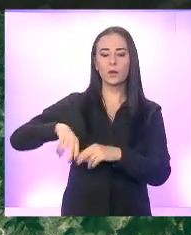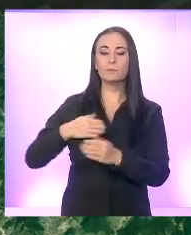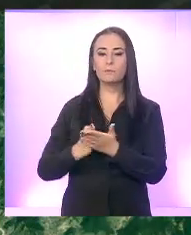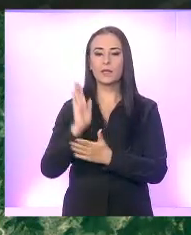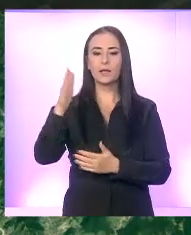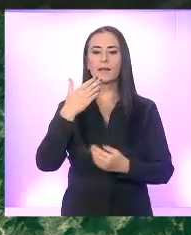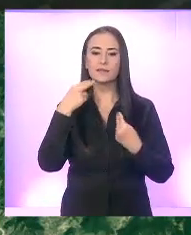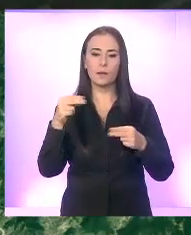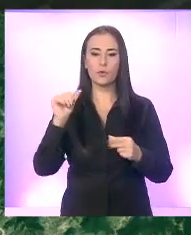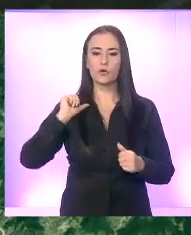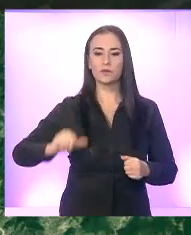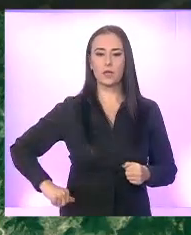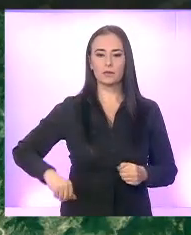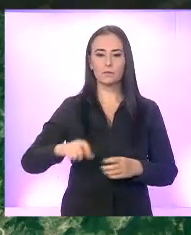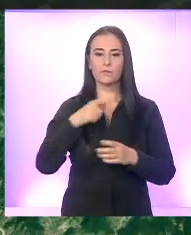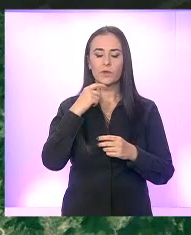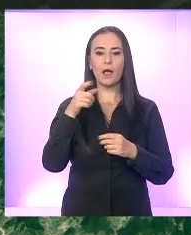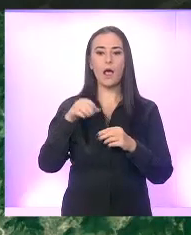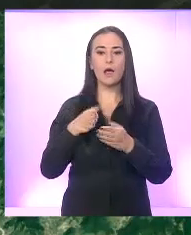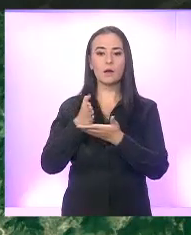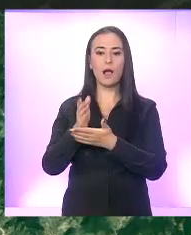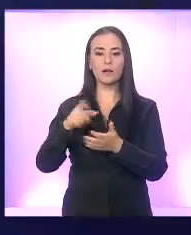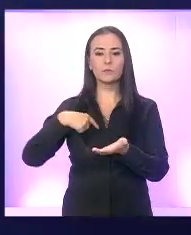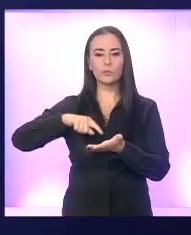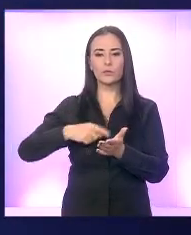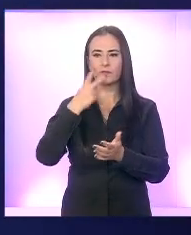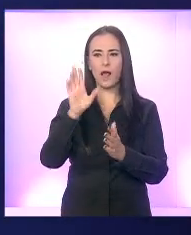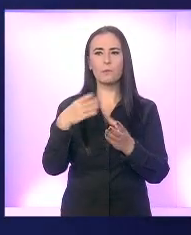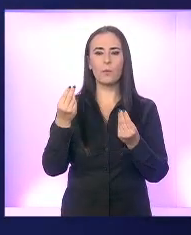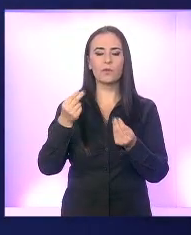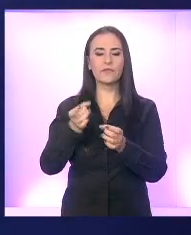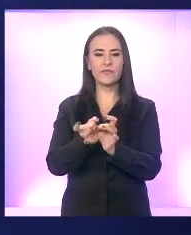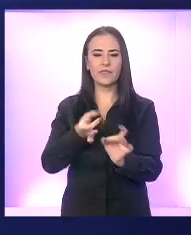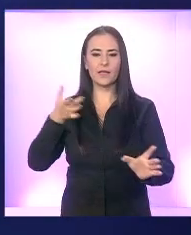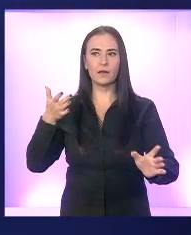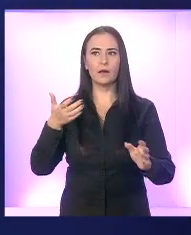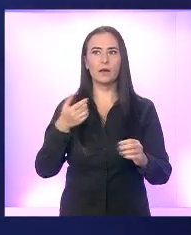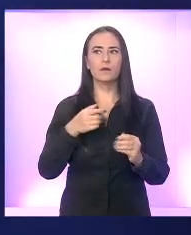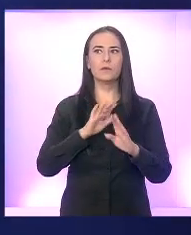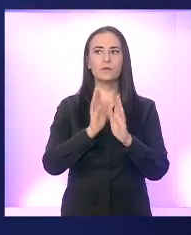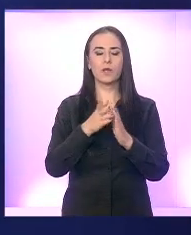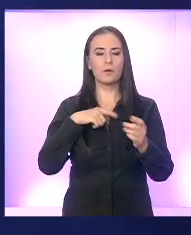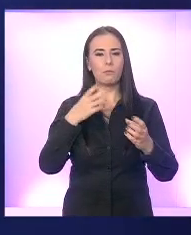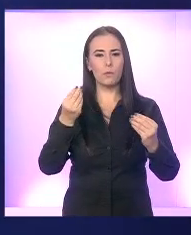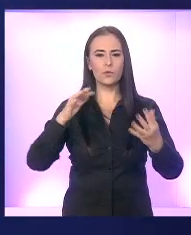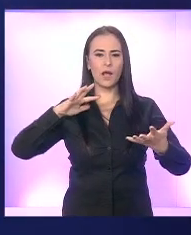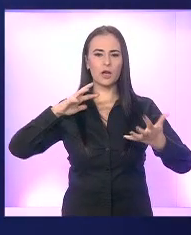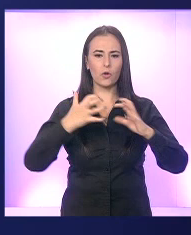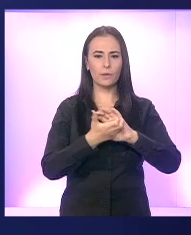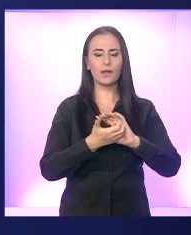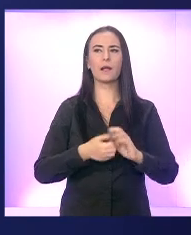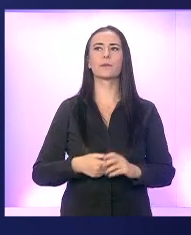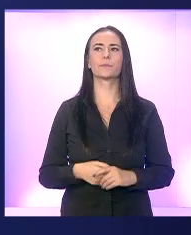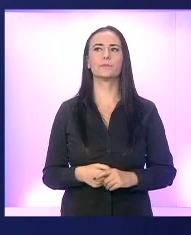Constanța. Per total, în fine, avem probleme de viteză mică a trenurilor de marfă, de aglomerare a